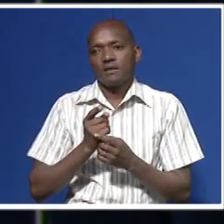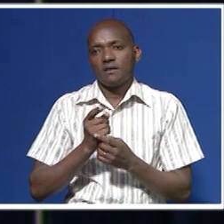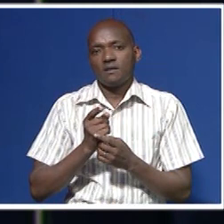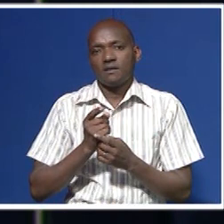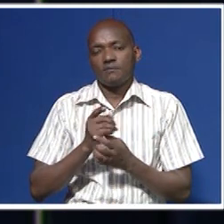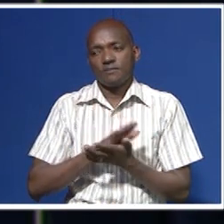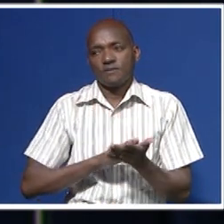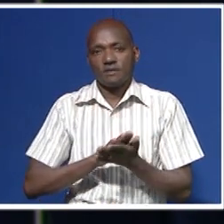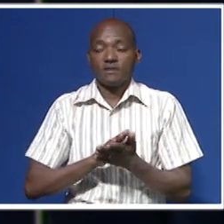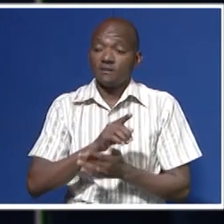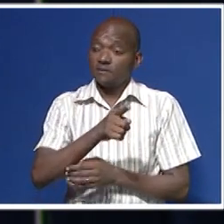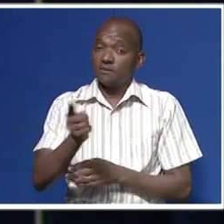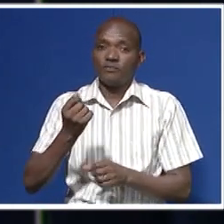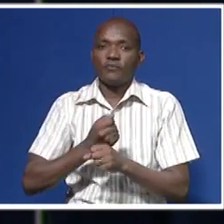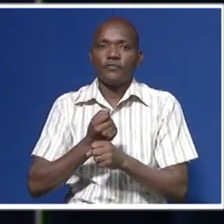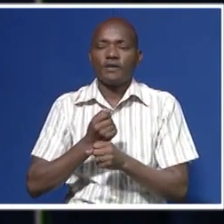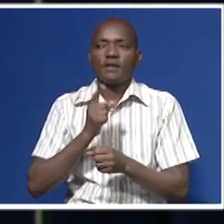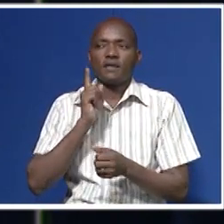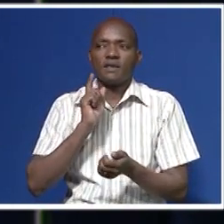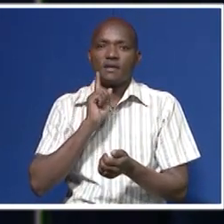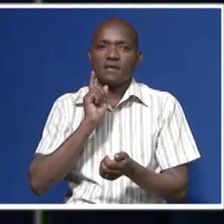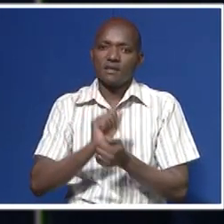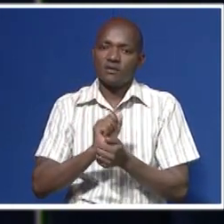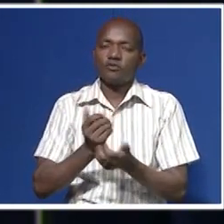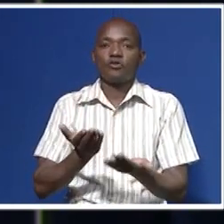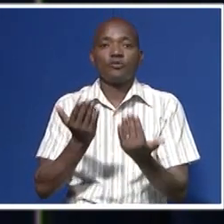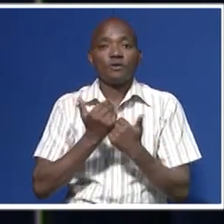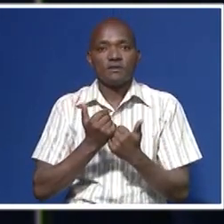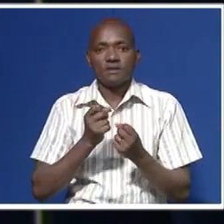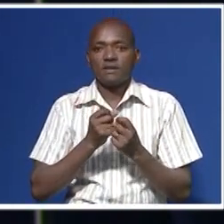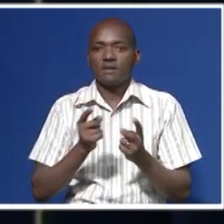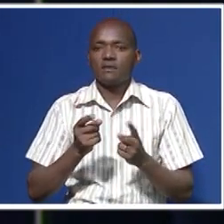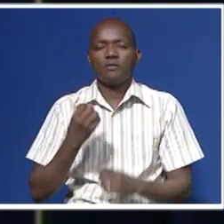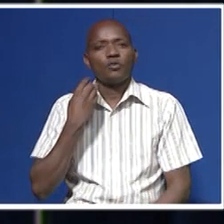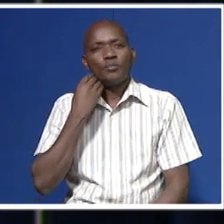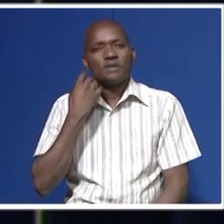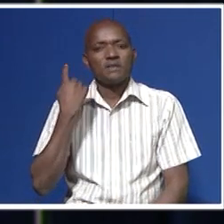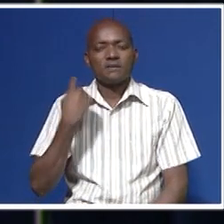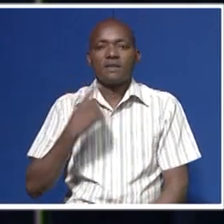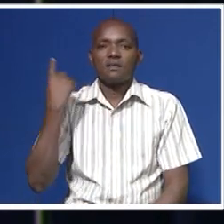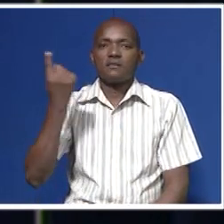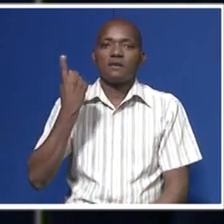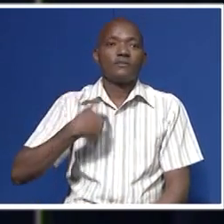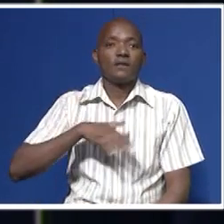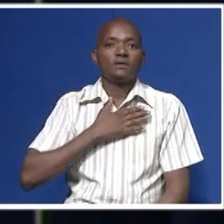Wamefanya kila walichoweza kutuharibu, na kwa kufanya hivyo wameliumiza taifa letu.